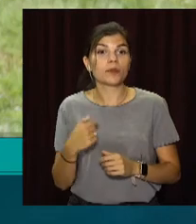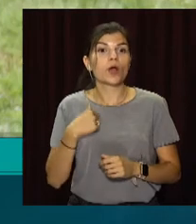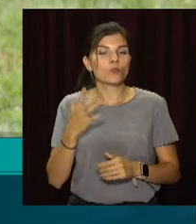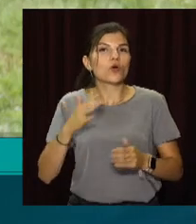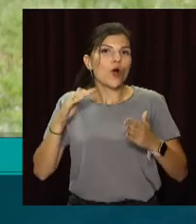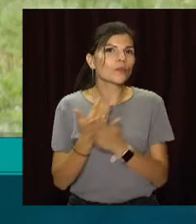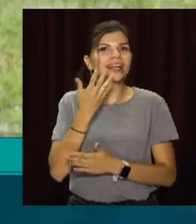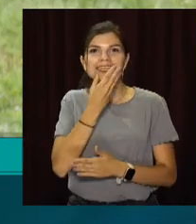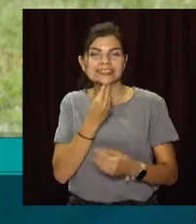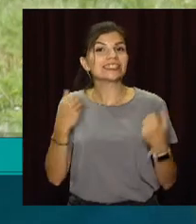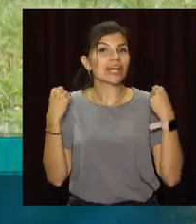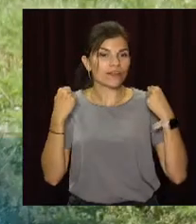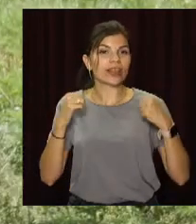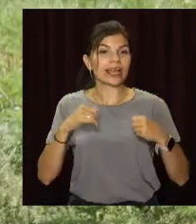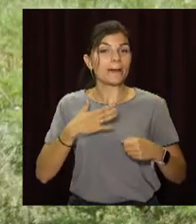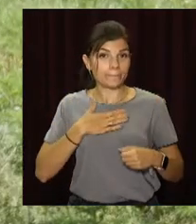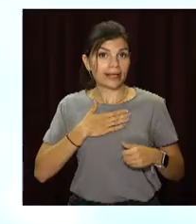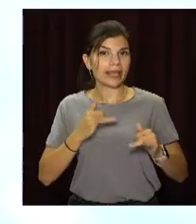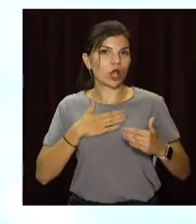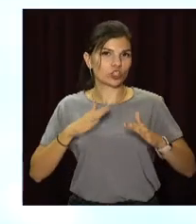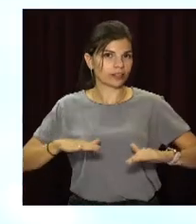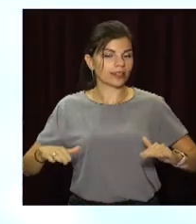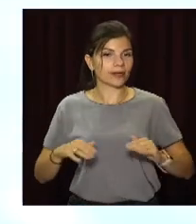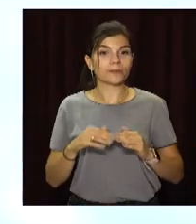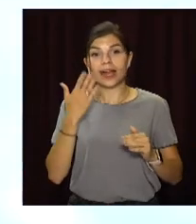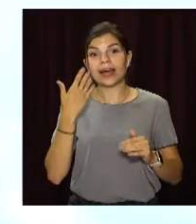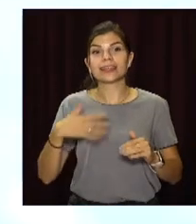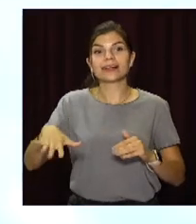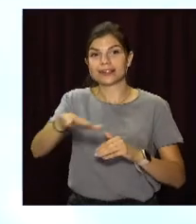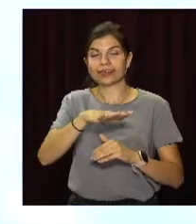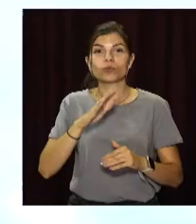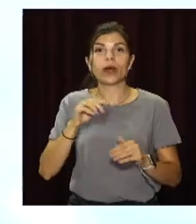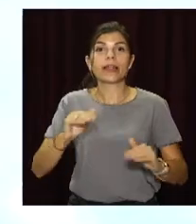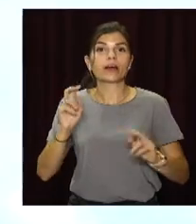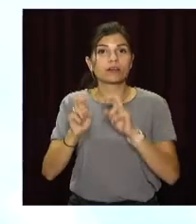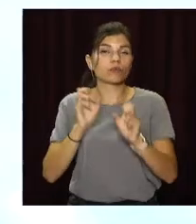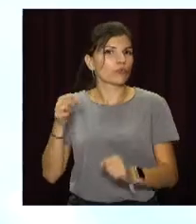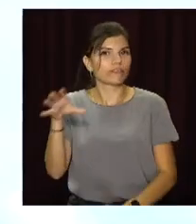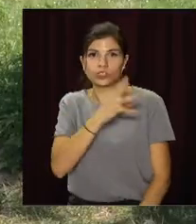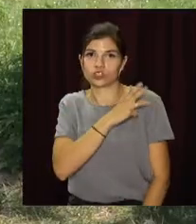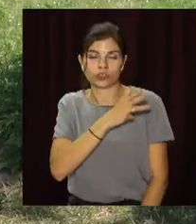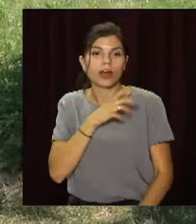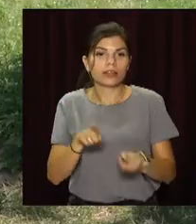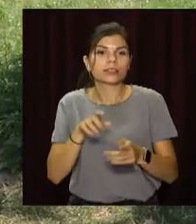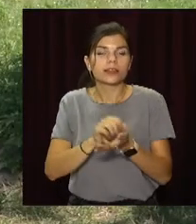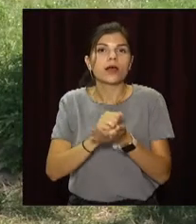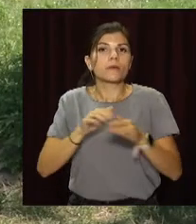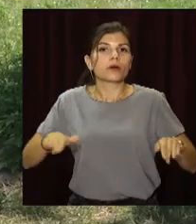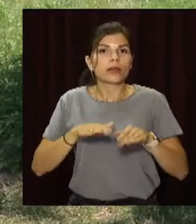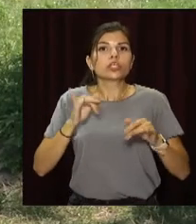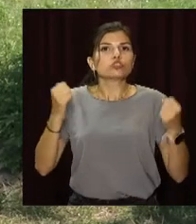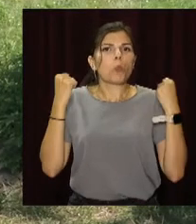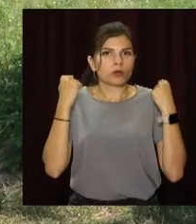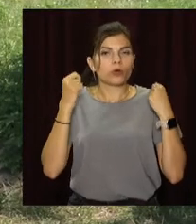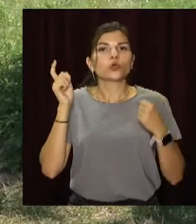обновлені, красиві, здорові, і ми, і наші діти. Коли басейн зведуть, до нього зможуть ходити усі бажаючі. Також займатимуться плаванням і